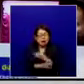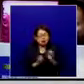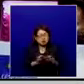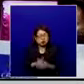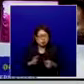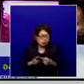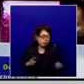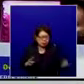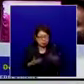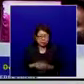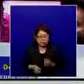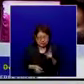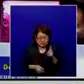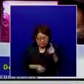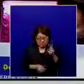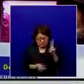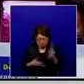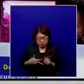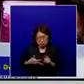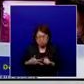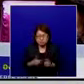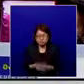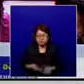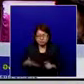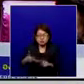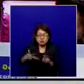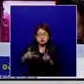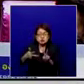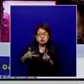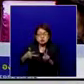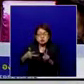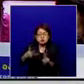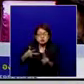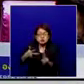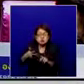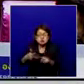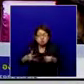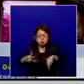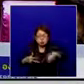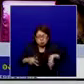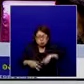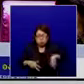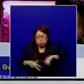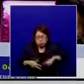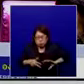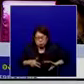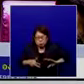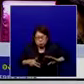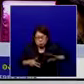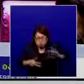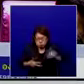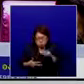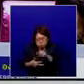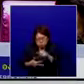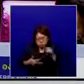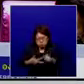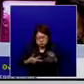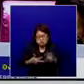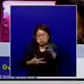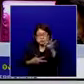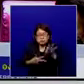ทศไทยทำให้เป็นจะเป็น L shape นะส่วน U shape ใช้เวลาหน่อยแต่มันก็จะค่อยๆฟื้นเราจะเลือกโมเดลไหน